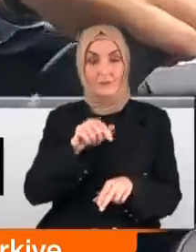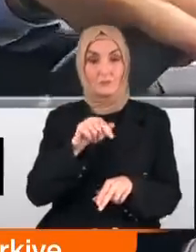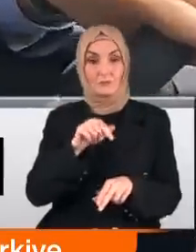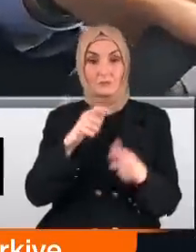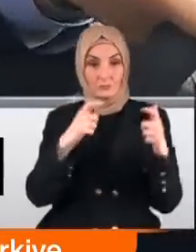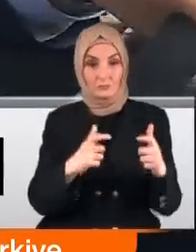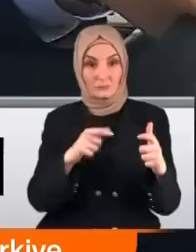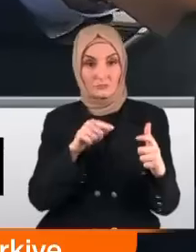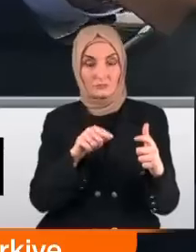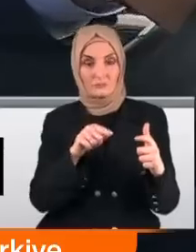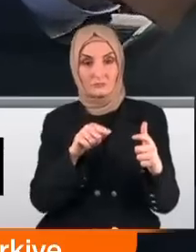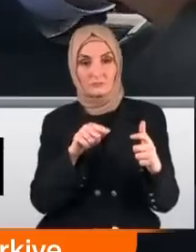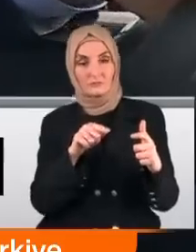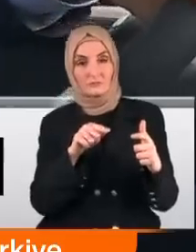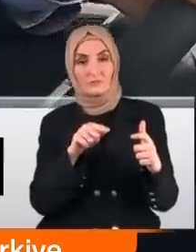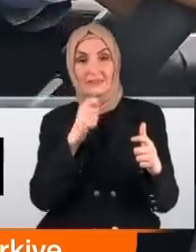üstünde bir